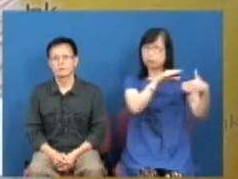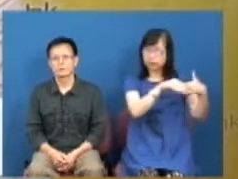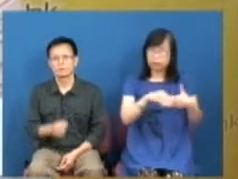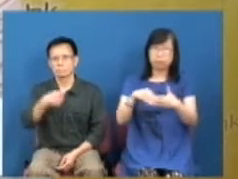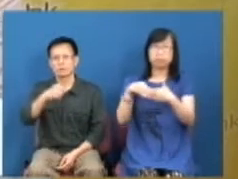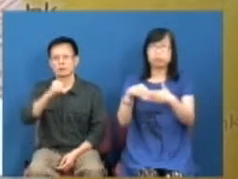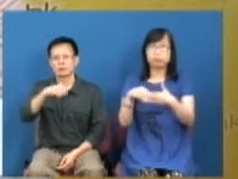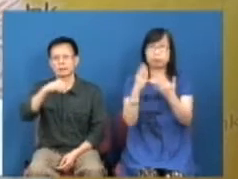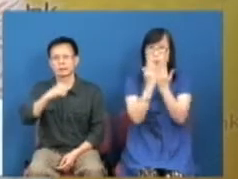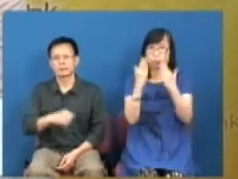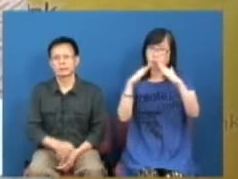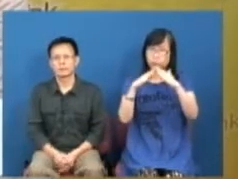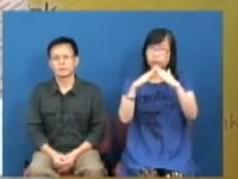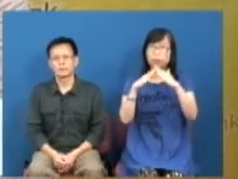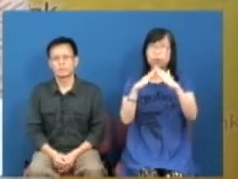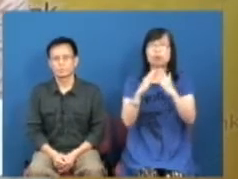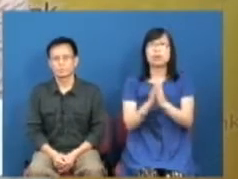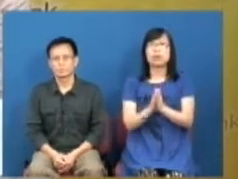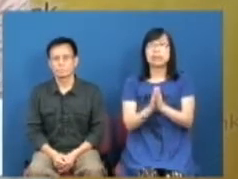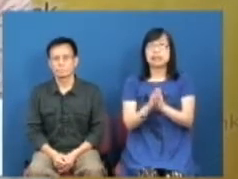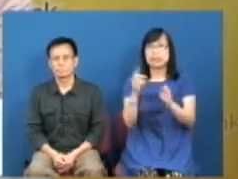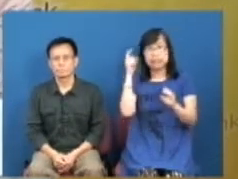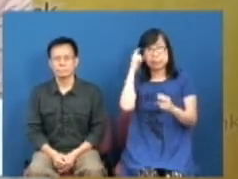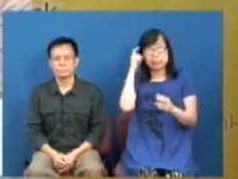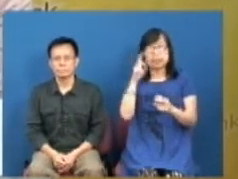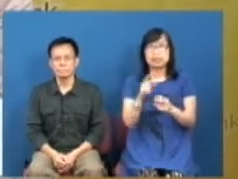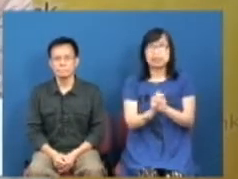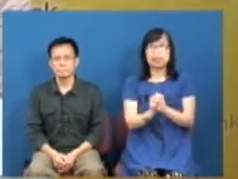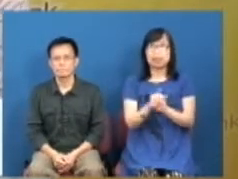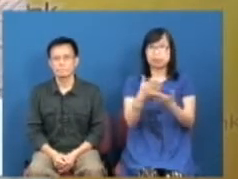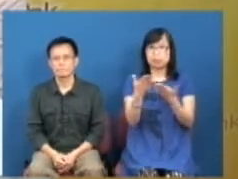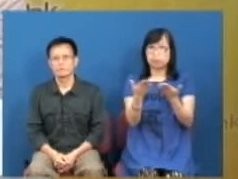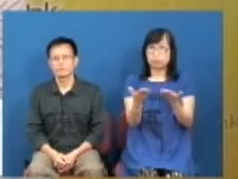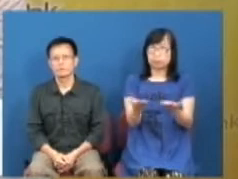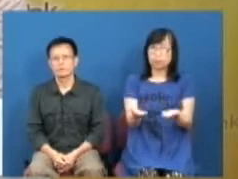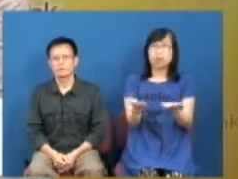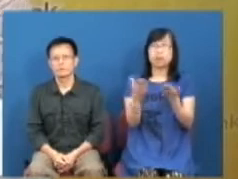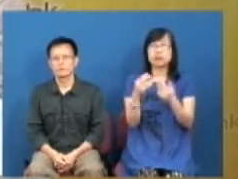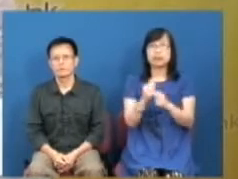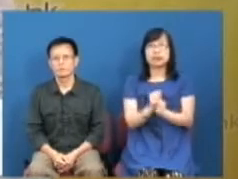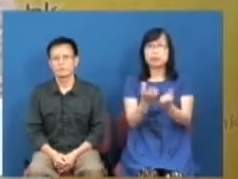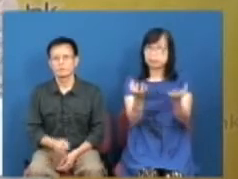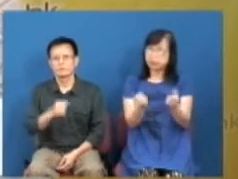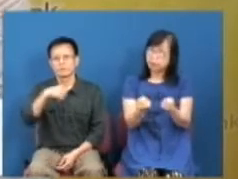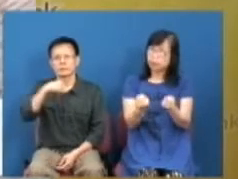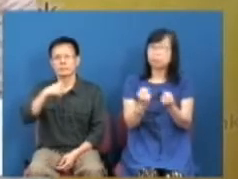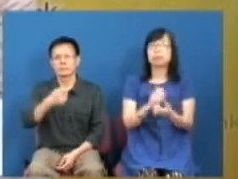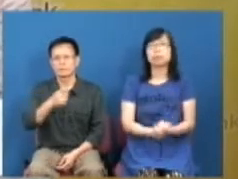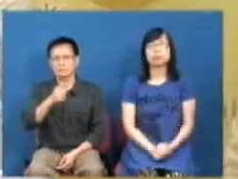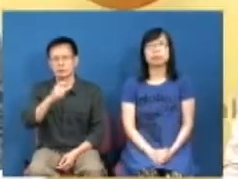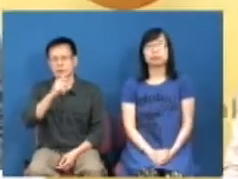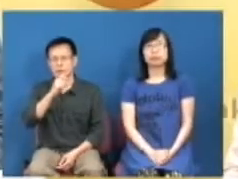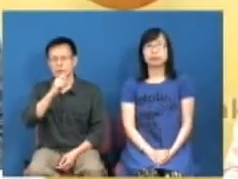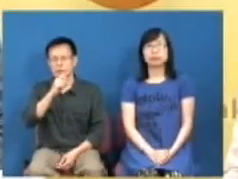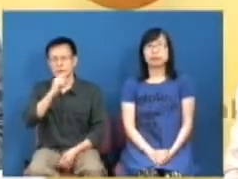個學院嘅即係認知啊，以至即係對你嗰、那個認受性啊。 同埋尤其是因